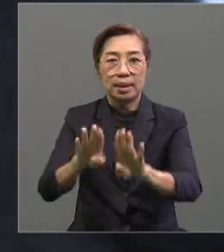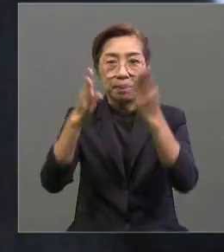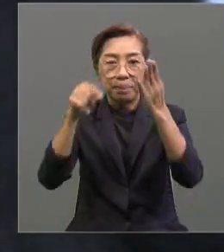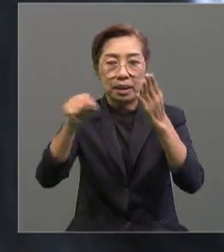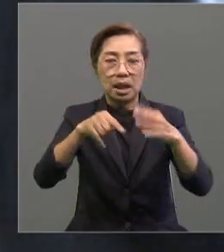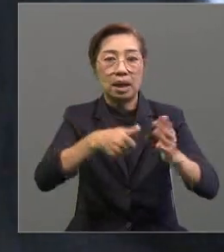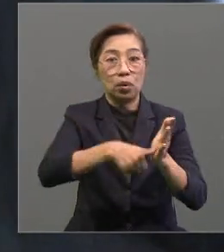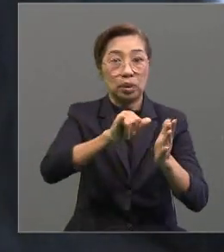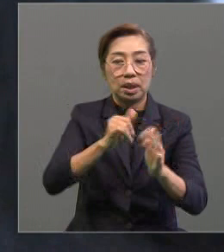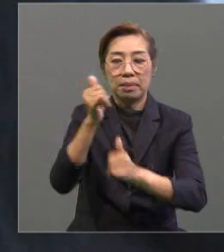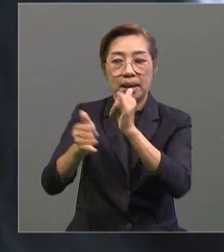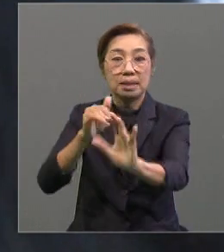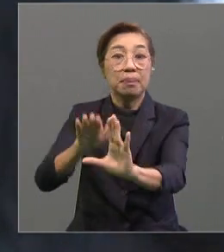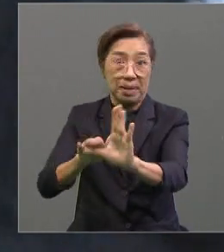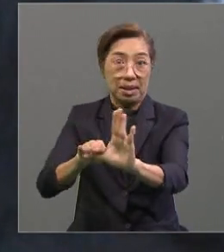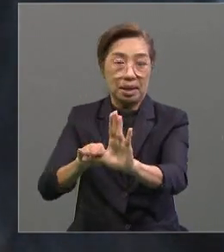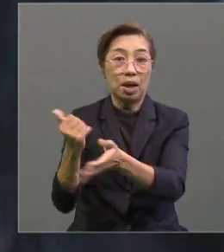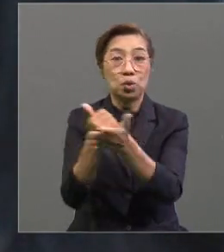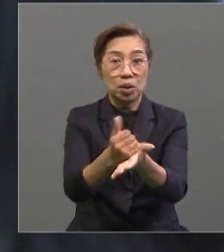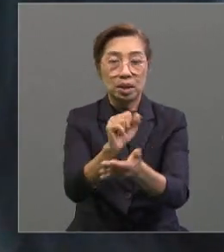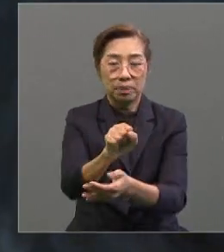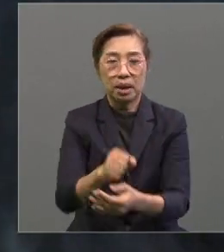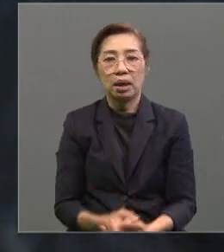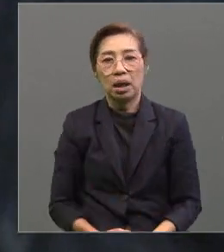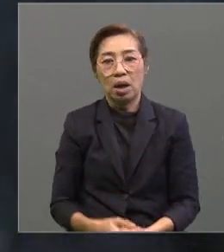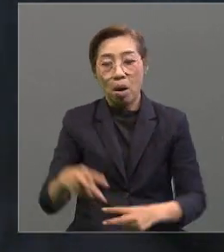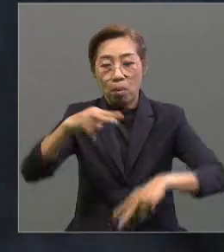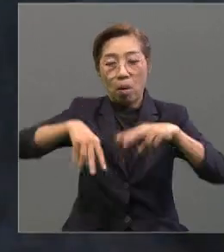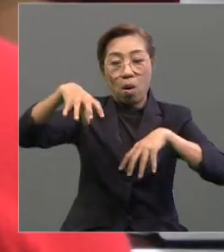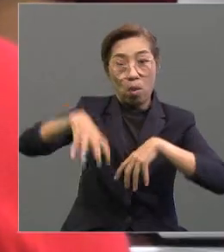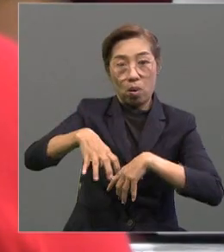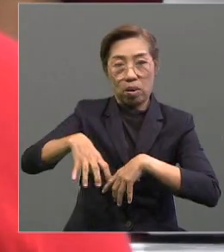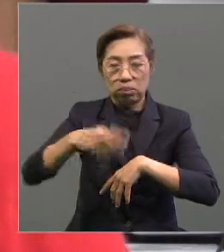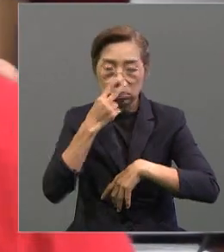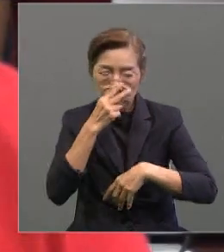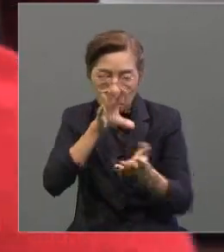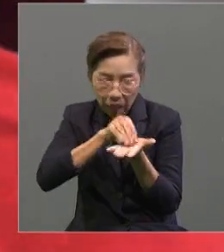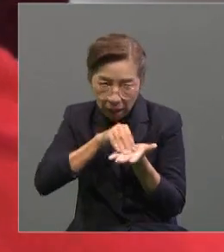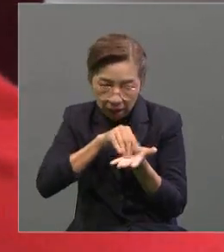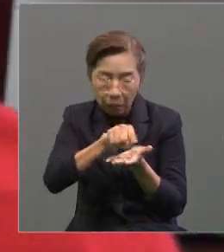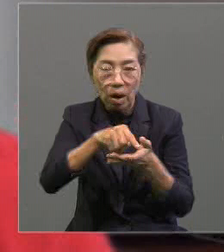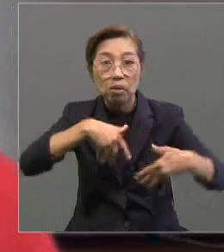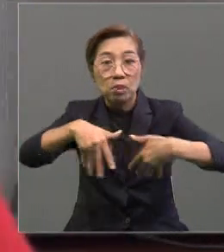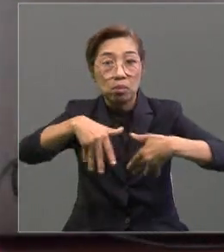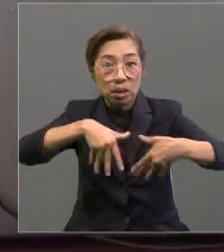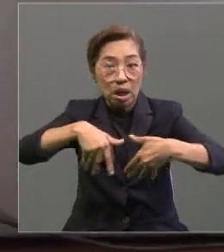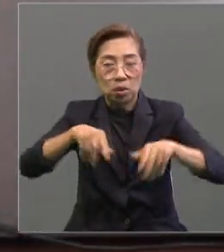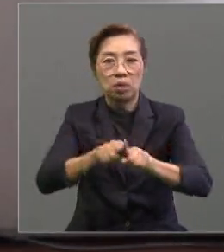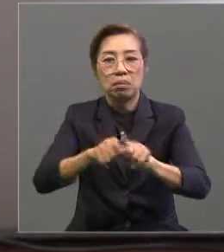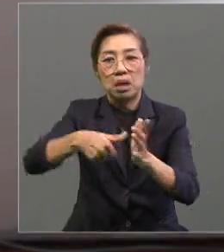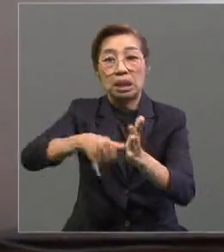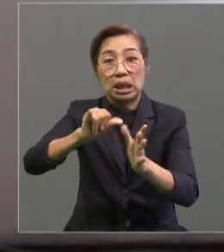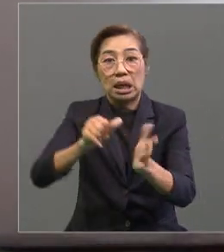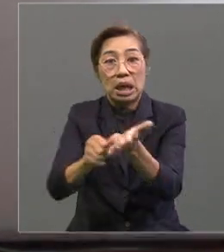4,490ของสำนักการสอบสวนและนิติการกรมการปกครองพบนะคะว่ามีประชาชนค่ะลงทะเบียนแก้ไขปัญหาหนี้นอกระบบ